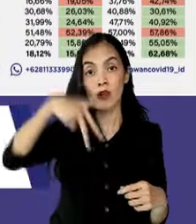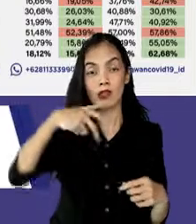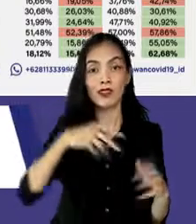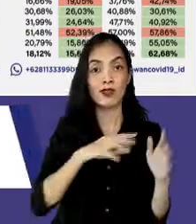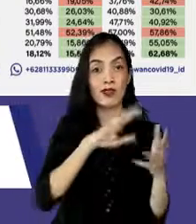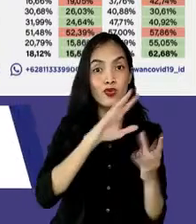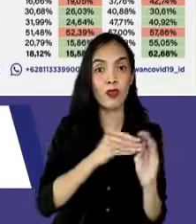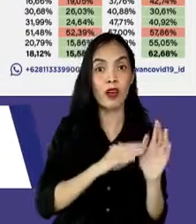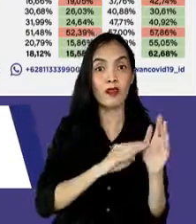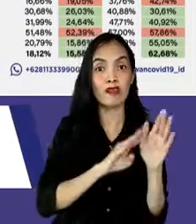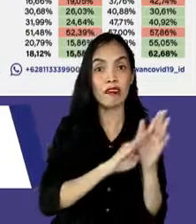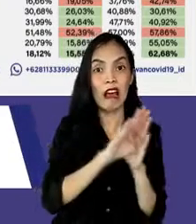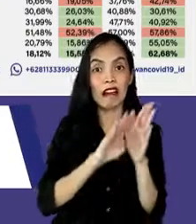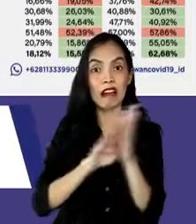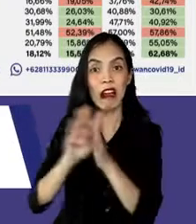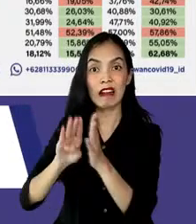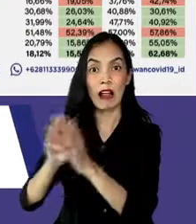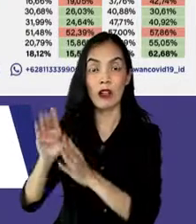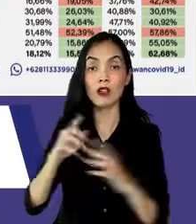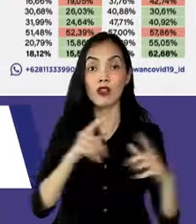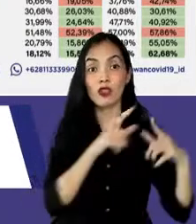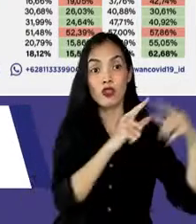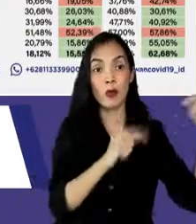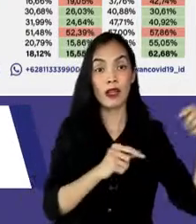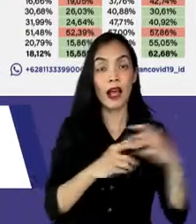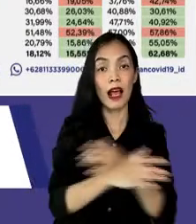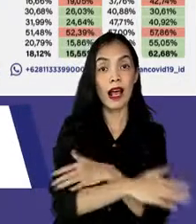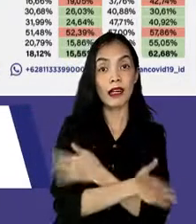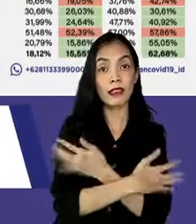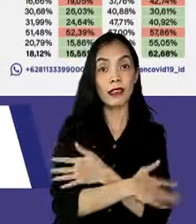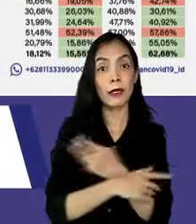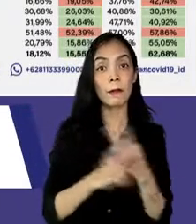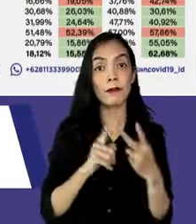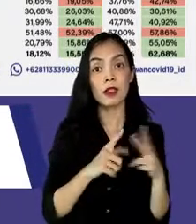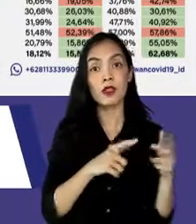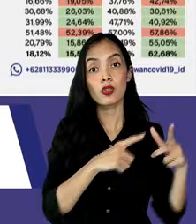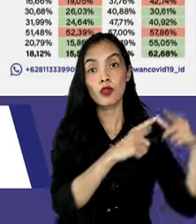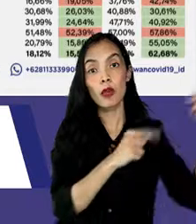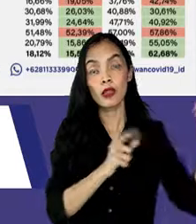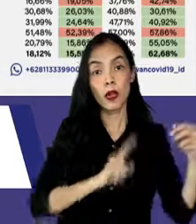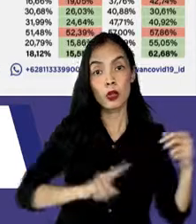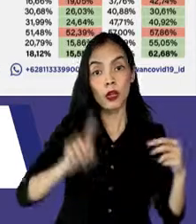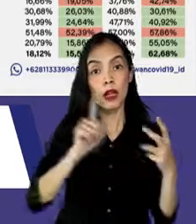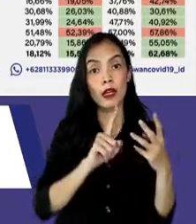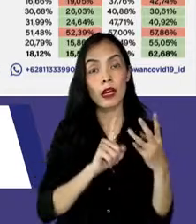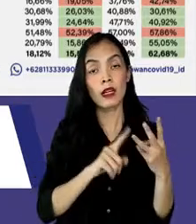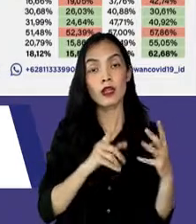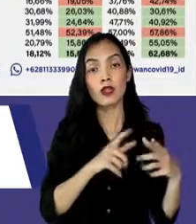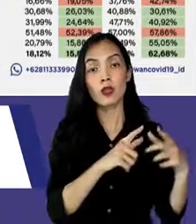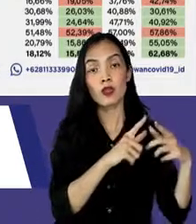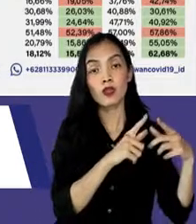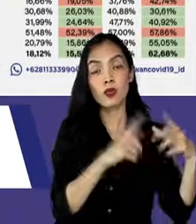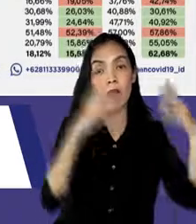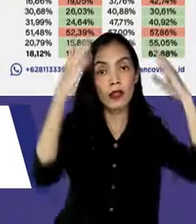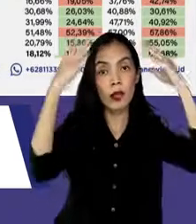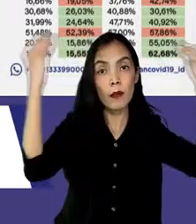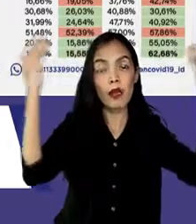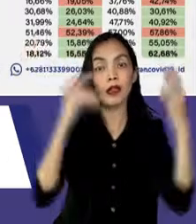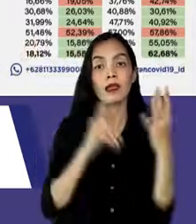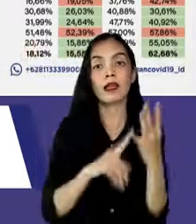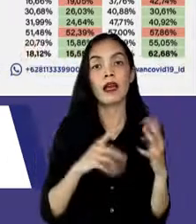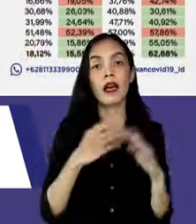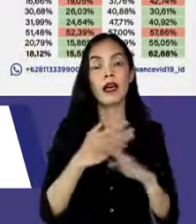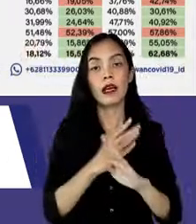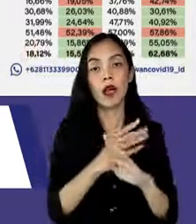di pulau Sumatera Provinsi Aceh Sumatera Utara Sumatera Barat Riau Sumatera Selatan